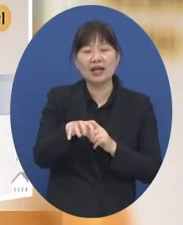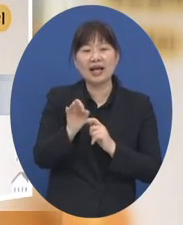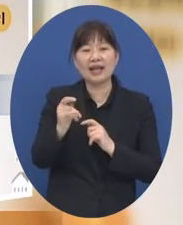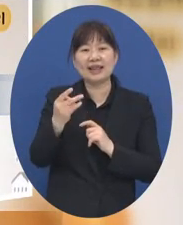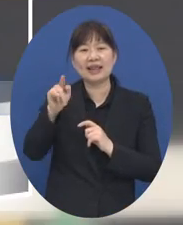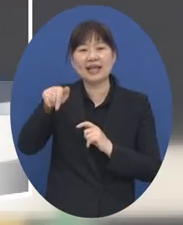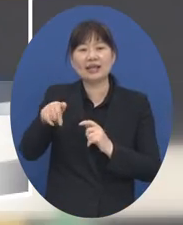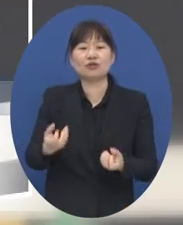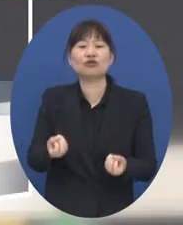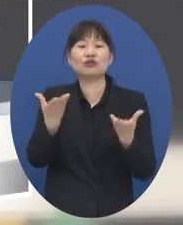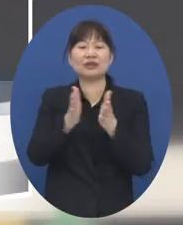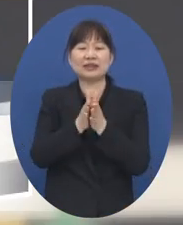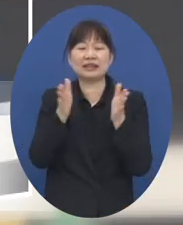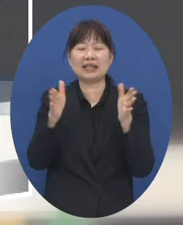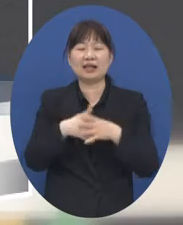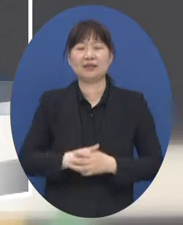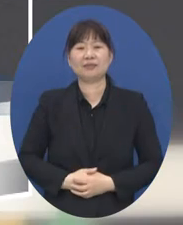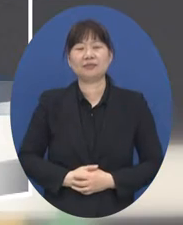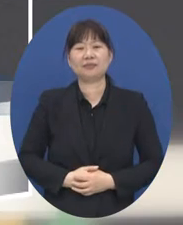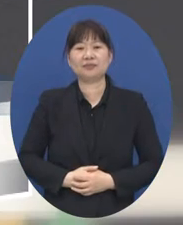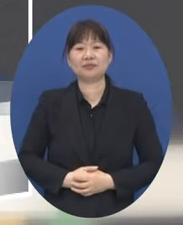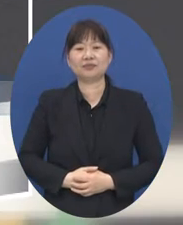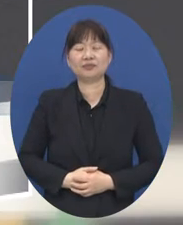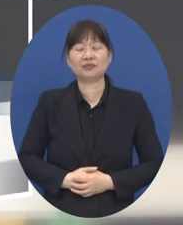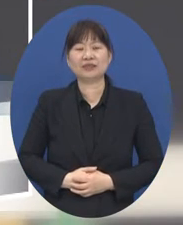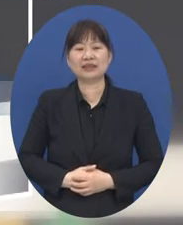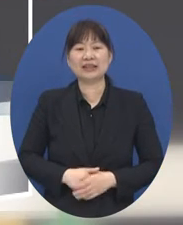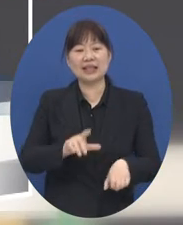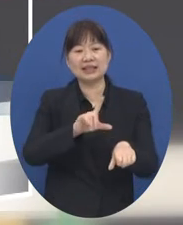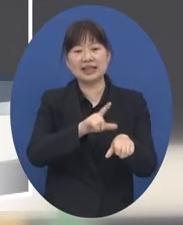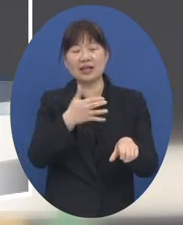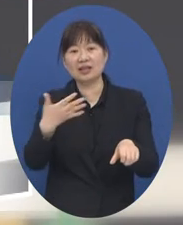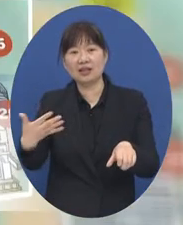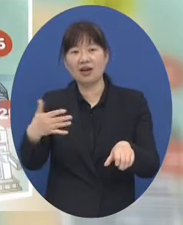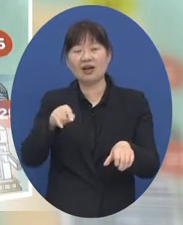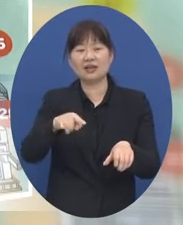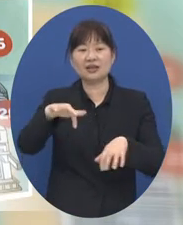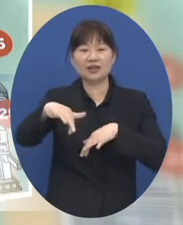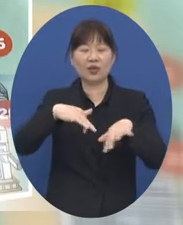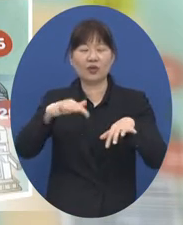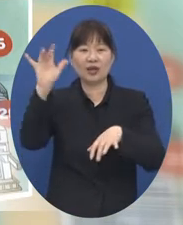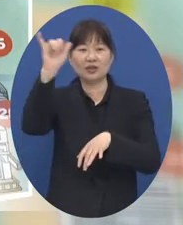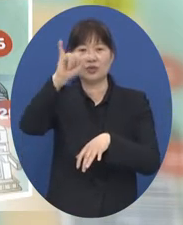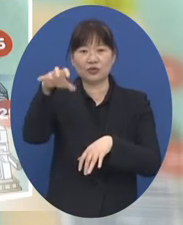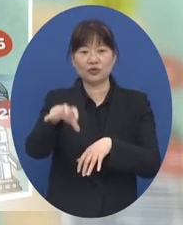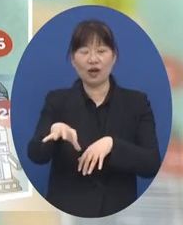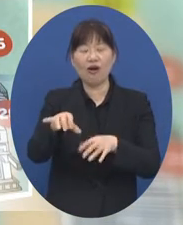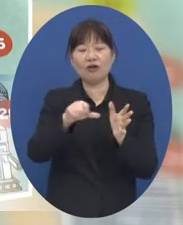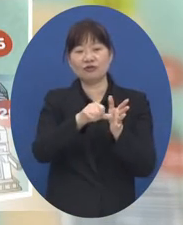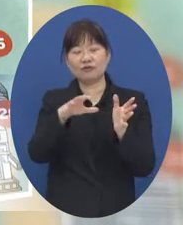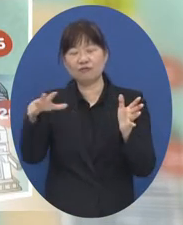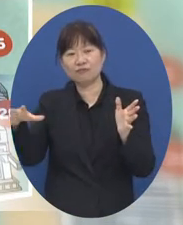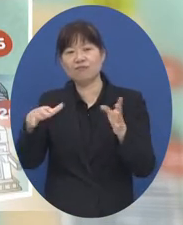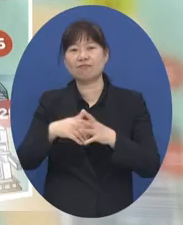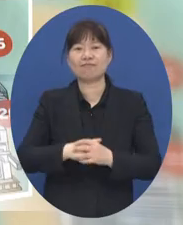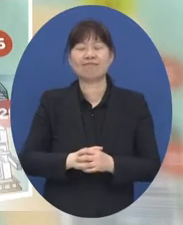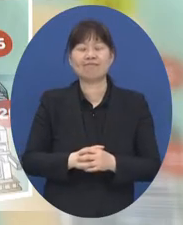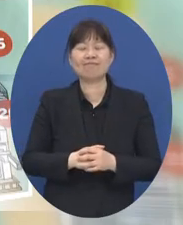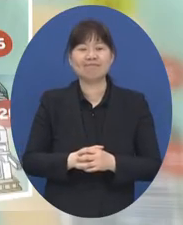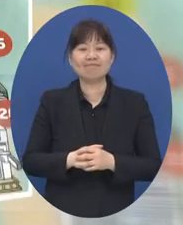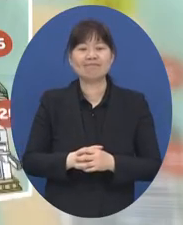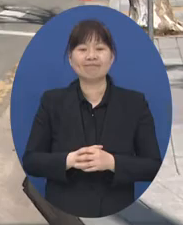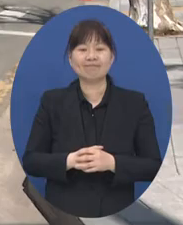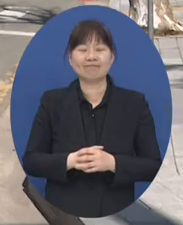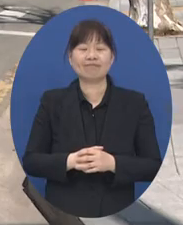앤틱 축제가 시작이 된 거거든요. 그렇게 하다 보니까 이제 이 거리가 전국에서도 이제 유명한 그런